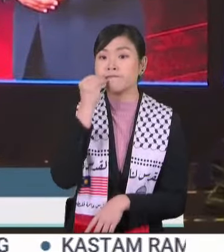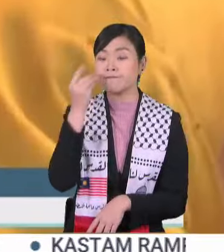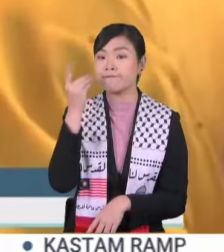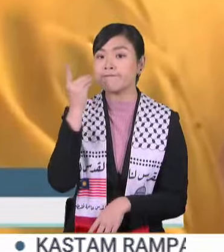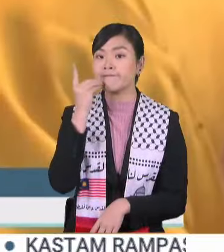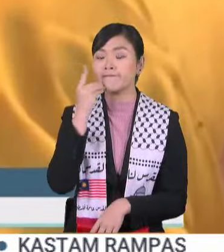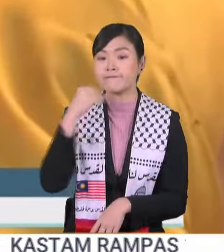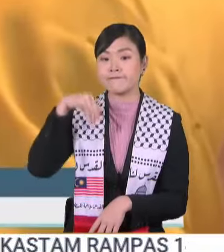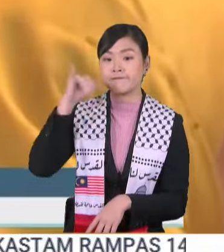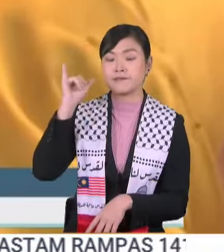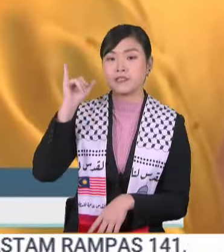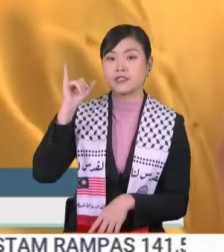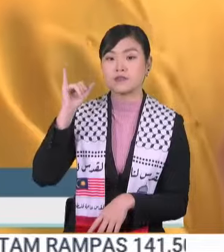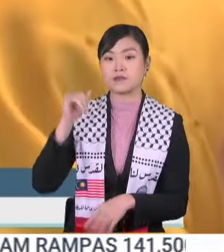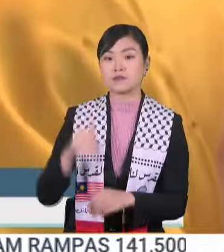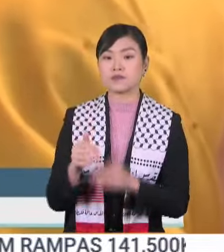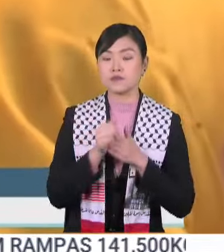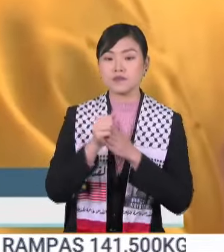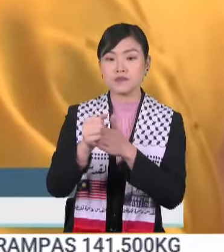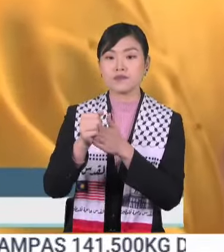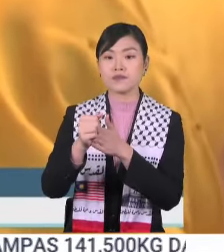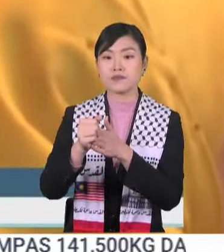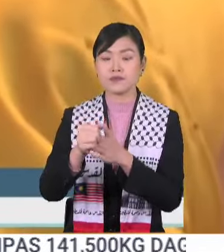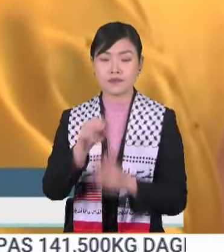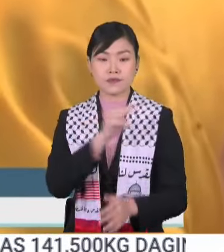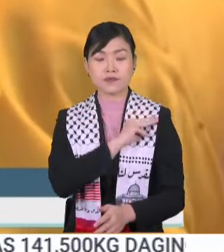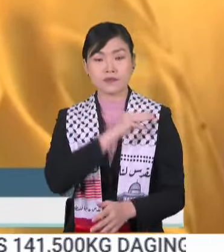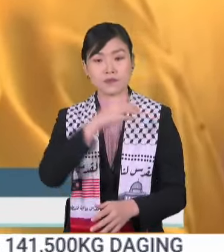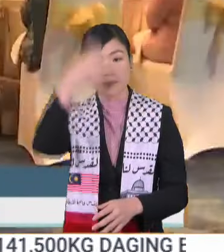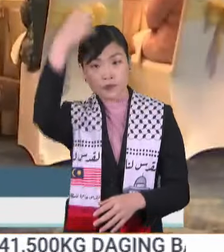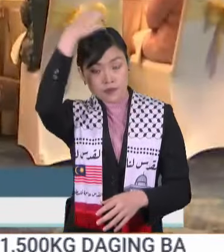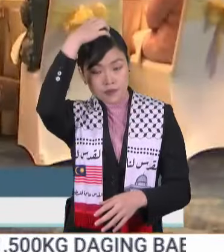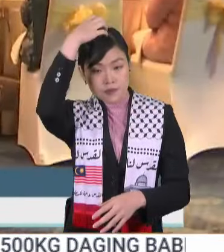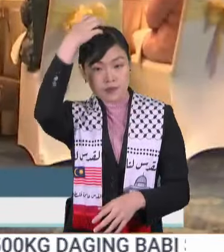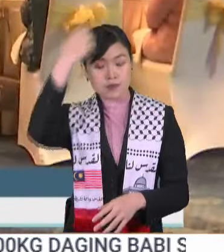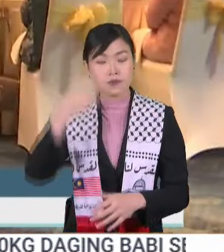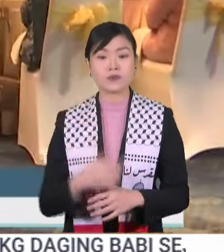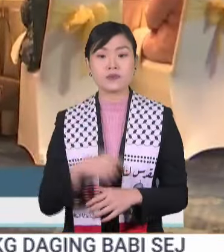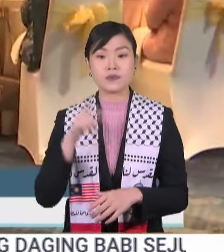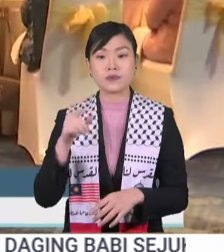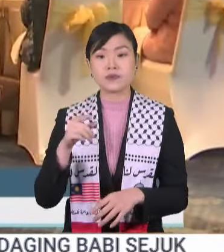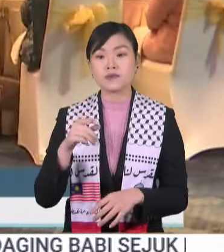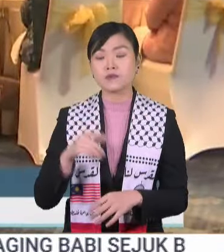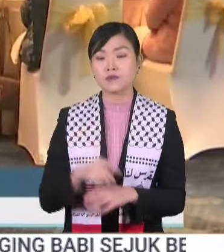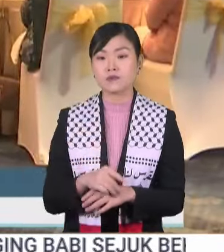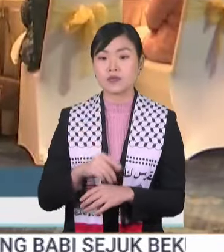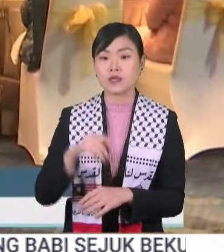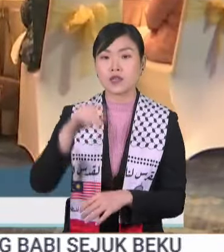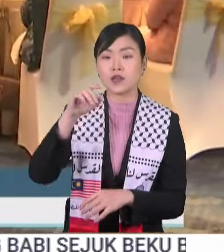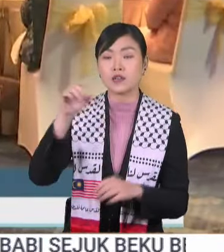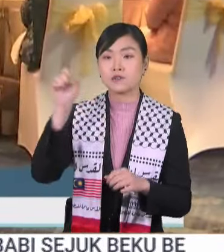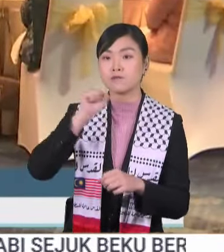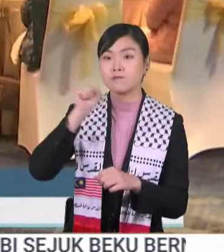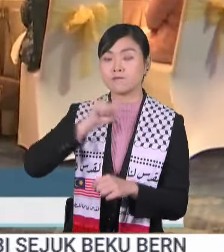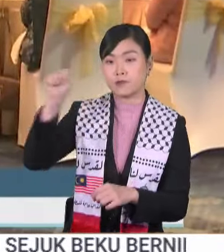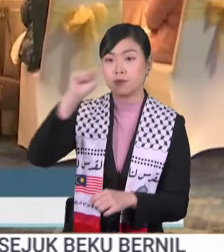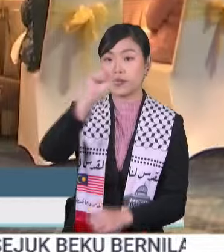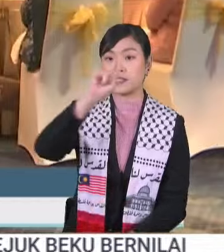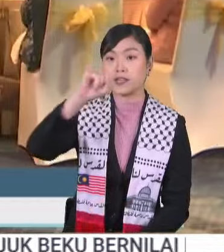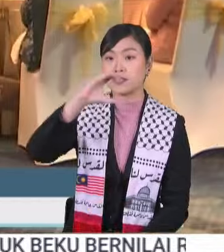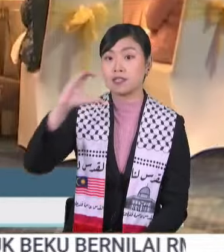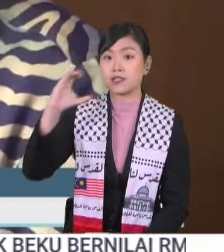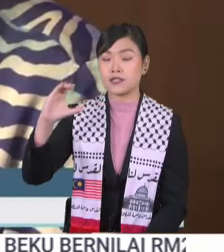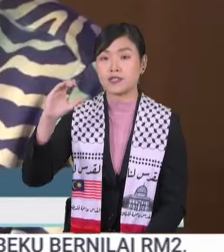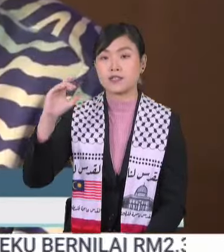Selangor yang diketuai menteri besarnya Datuk Seri Amiruddin shari di pusat konvensyen antarabangsa Sabah sicc Kota